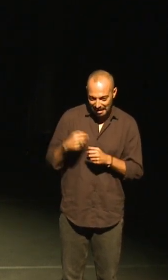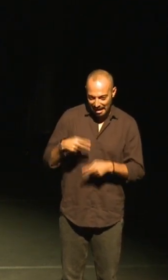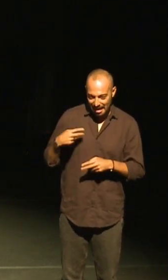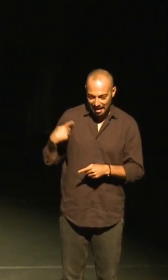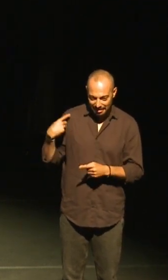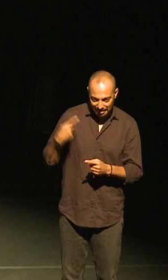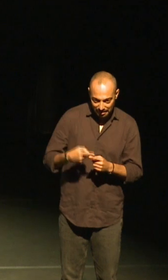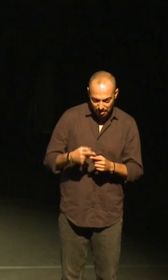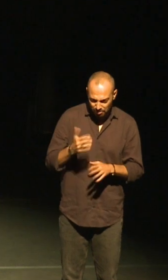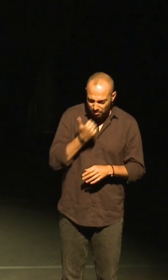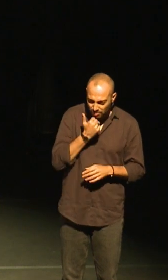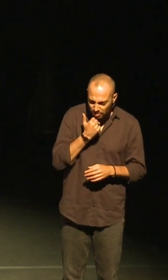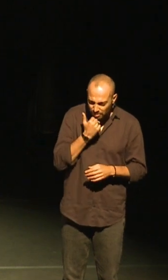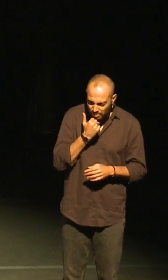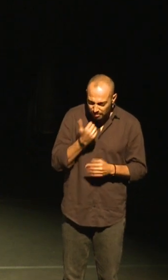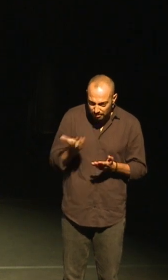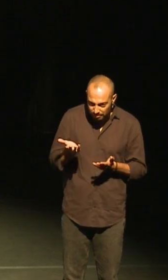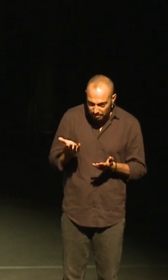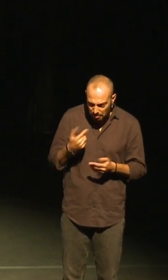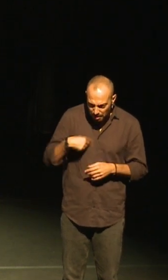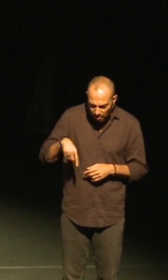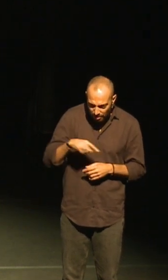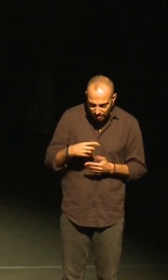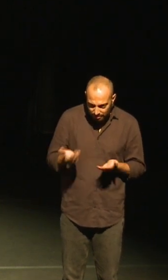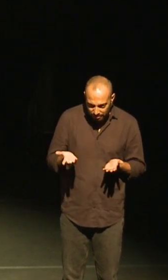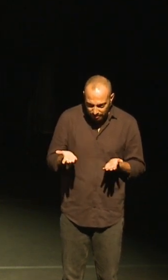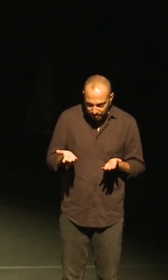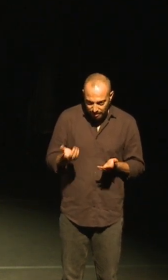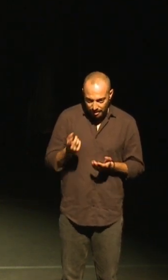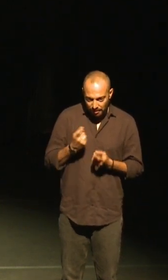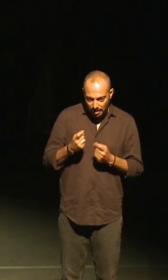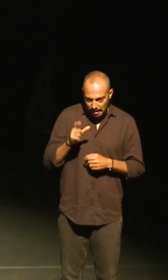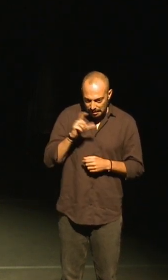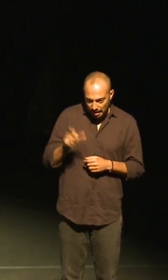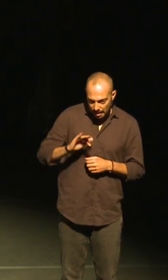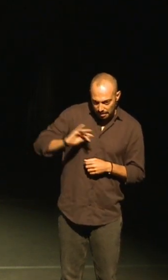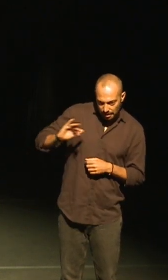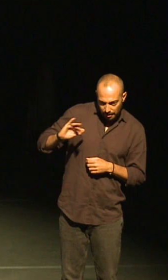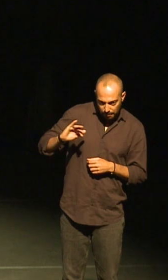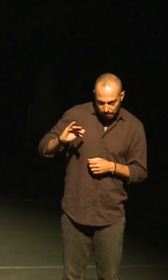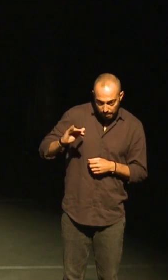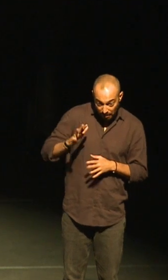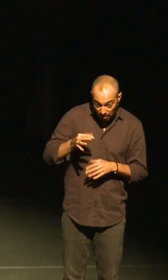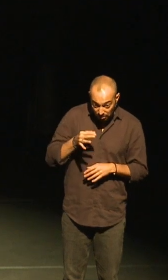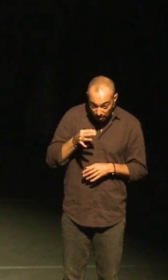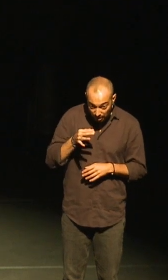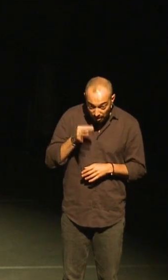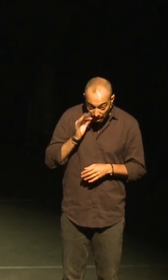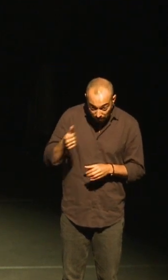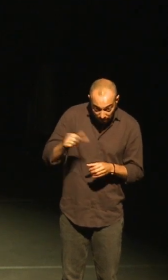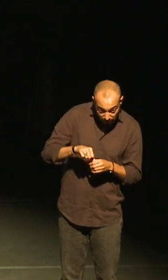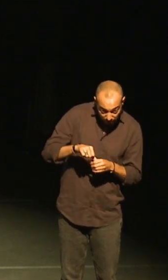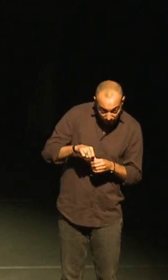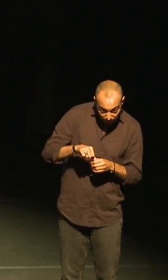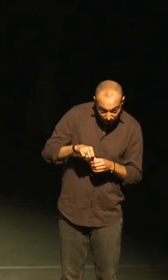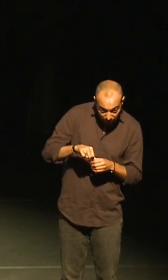per noi due che siamo istriani più o meno il caffè sarà un po' come si deve un po' corretto Sì però senza